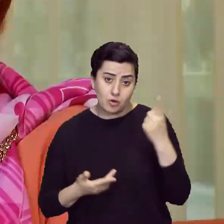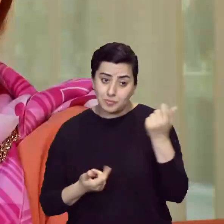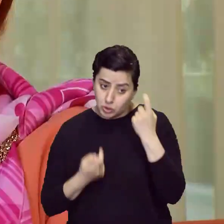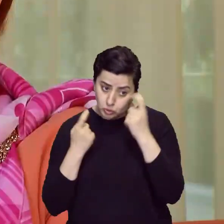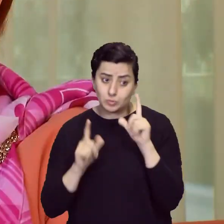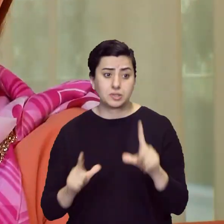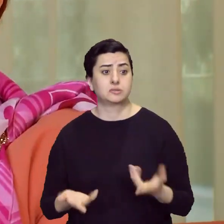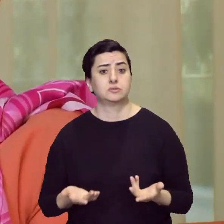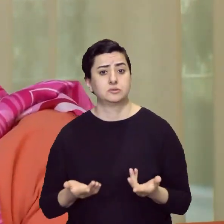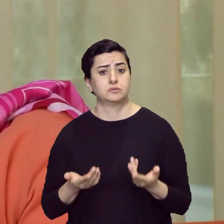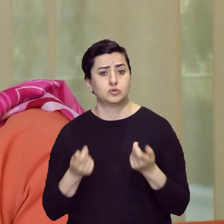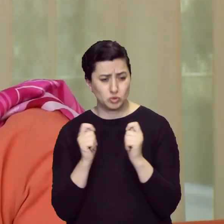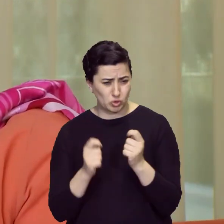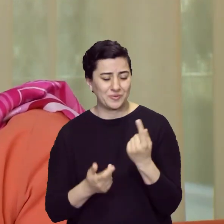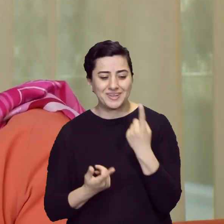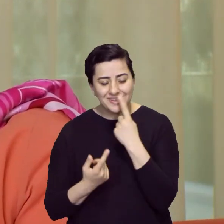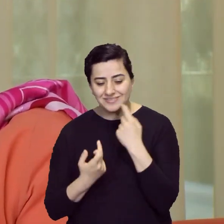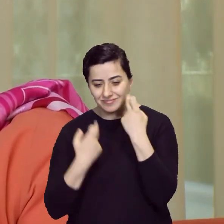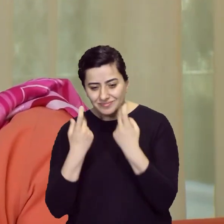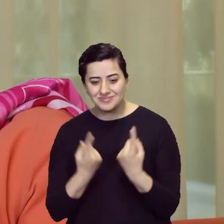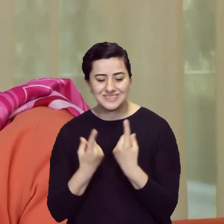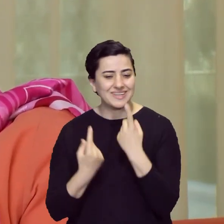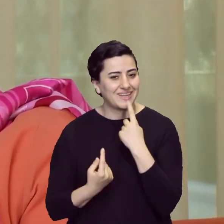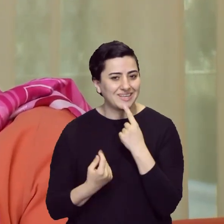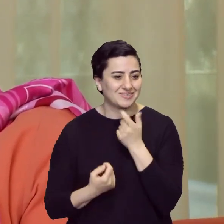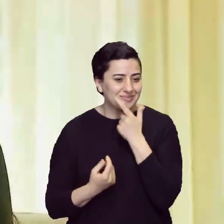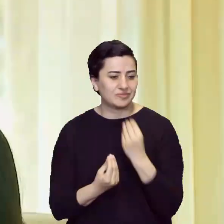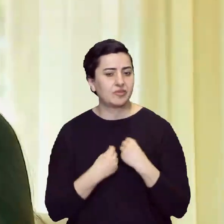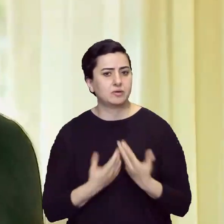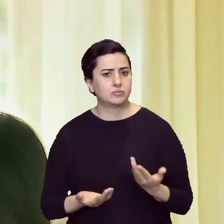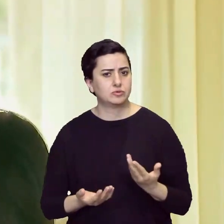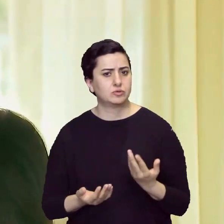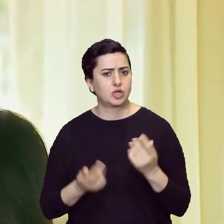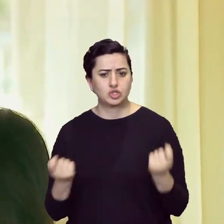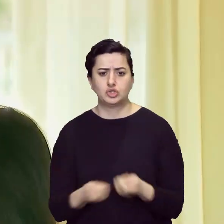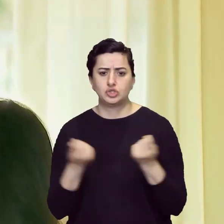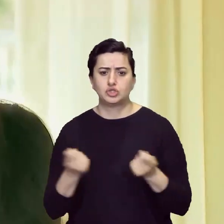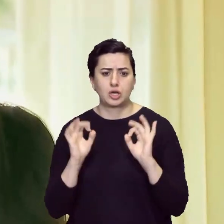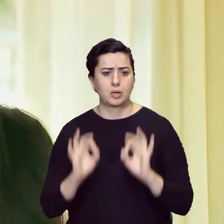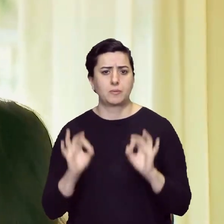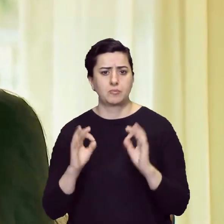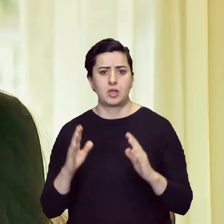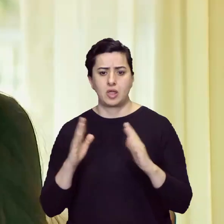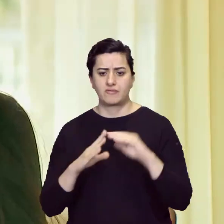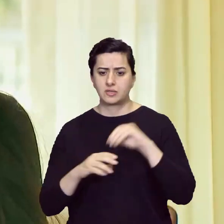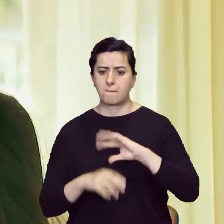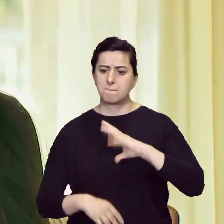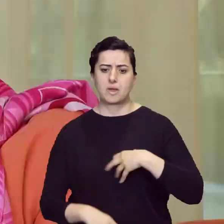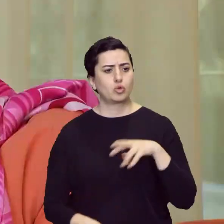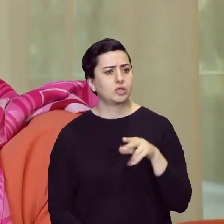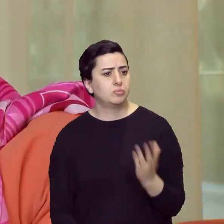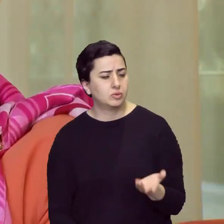da o düşünsün, yani bu kadar zor mu incelik yapmak, güler yüz göstermek? Ya varsa yoksa iş, evde bile patron gibi